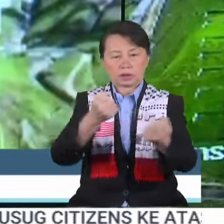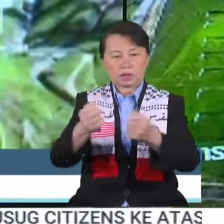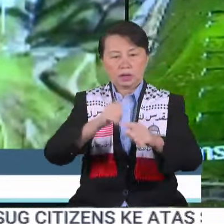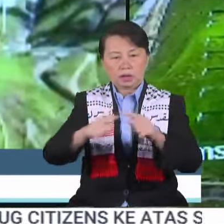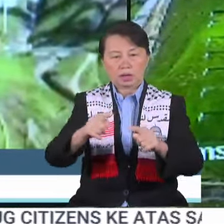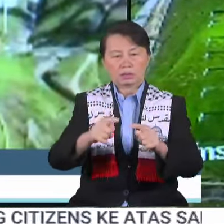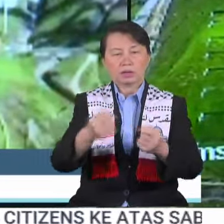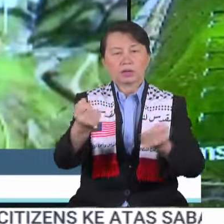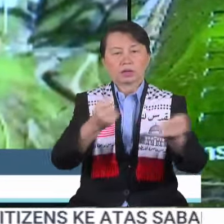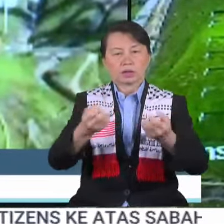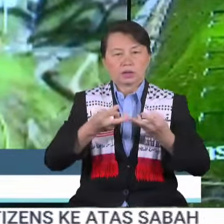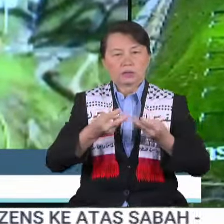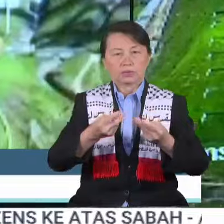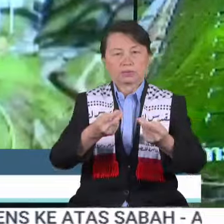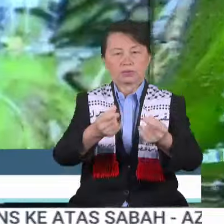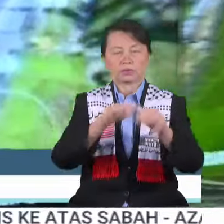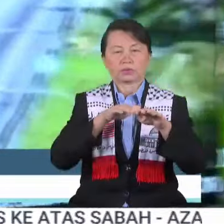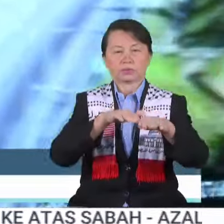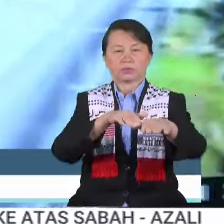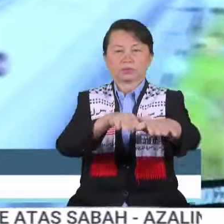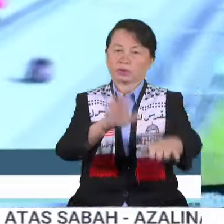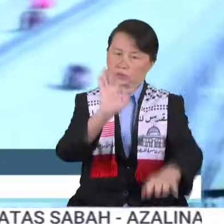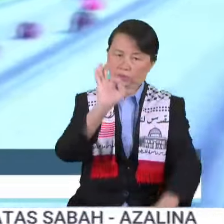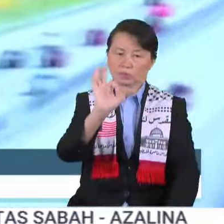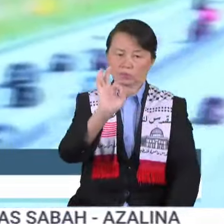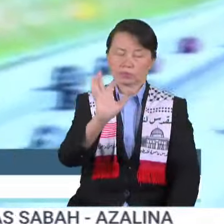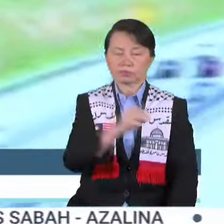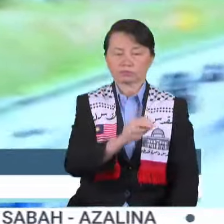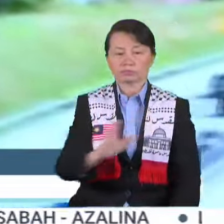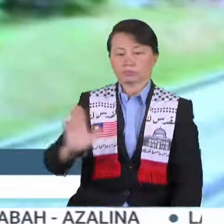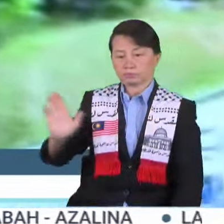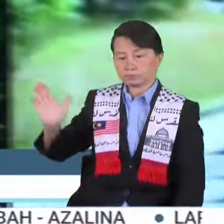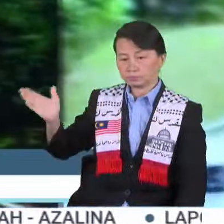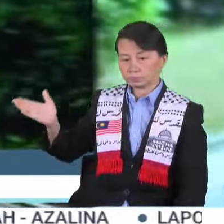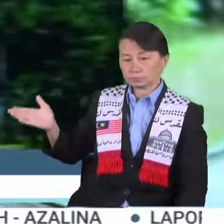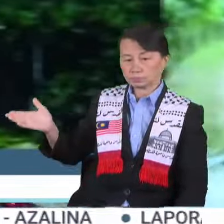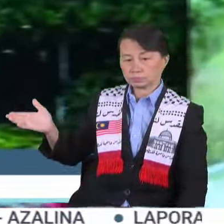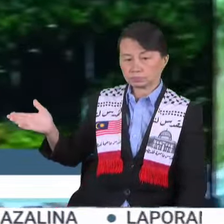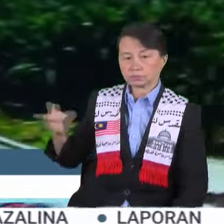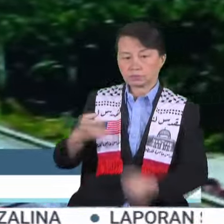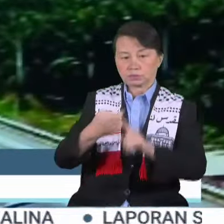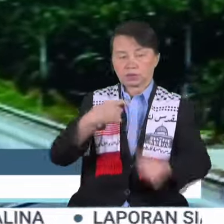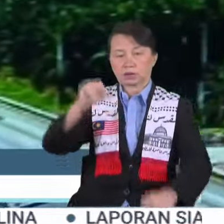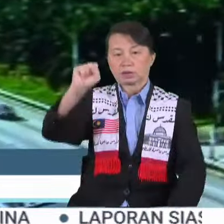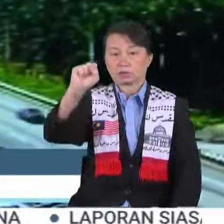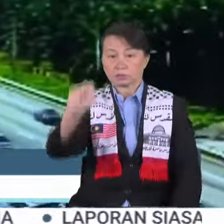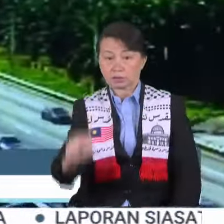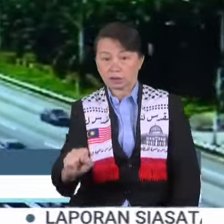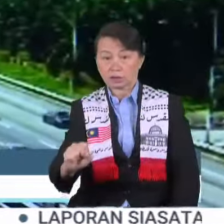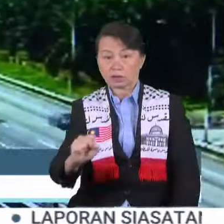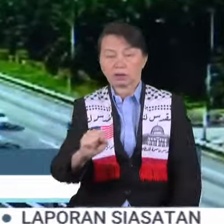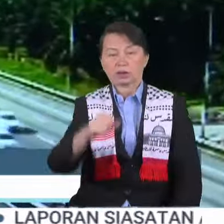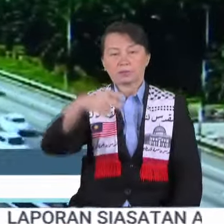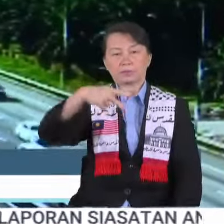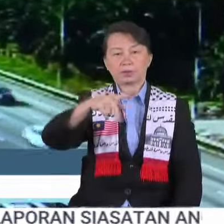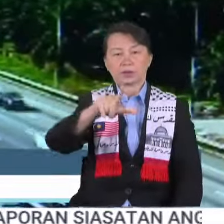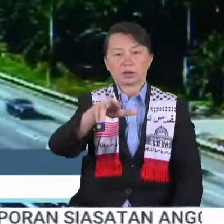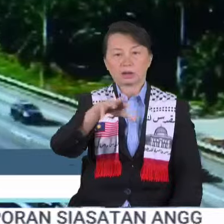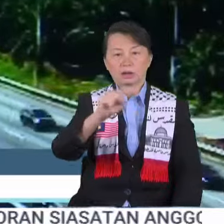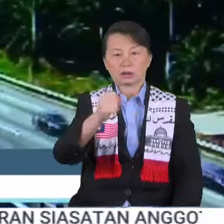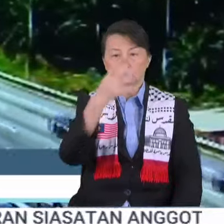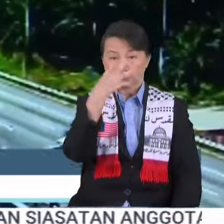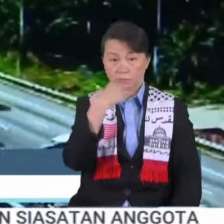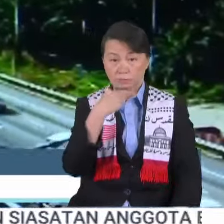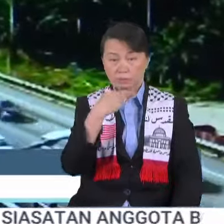aliran trafik adalah lancar. Dan ini adalah daripada arah selatan, iaitu di Lebuh Raya Plus di